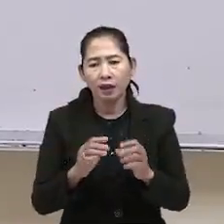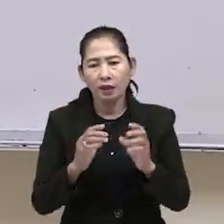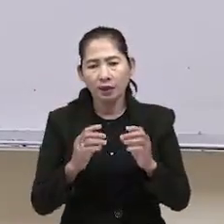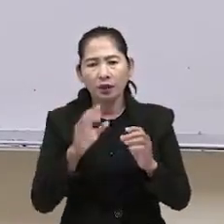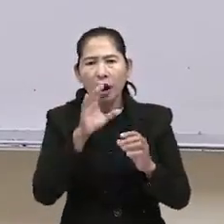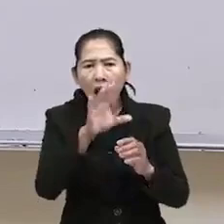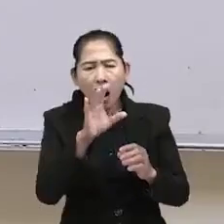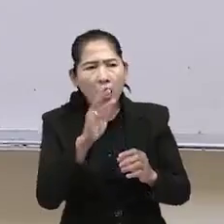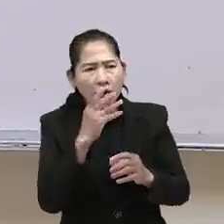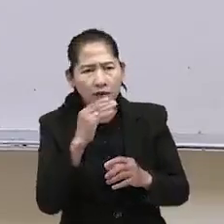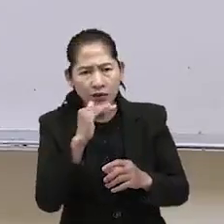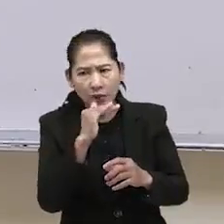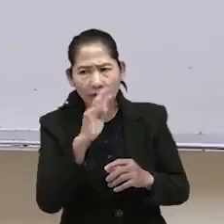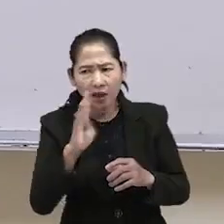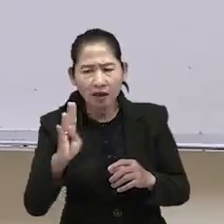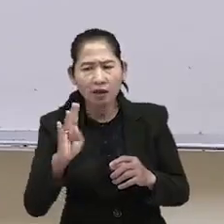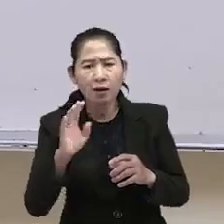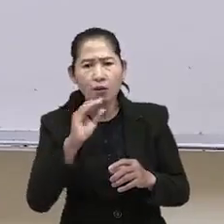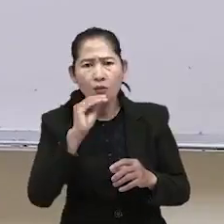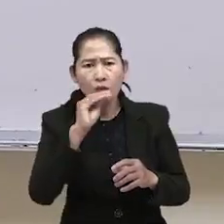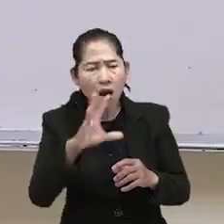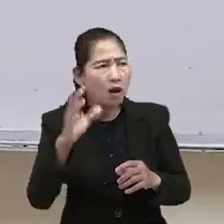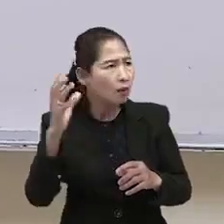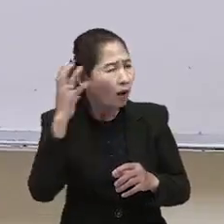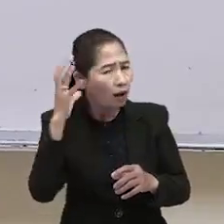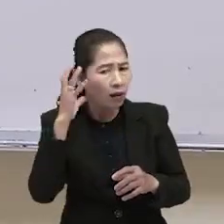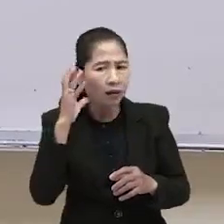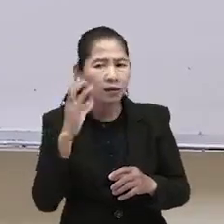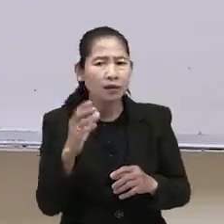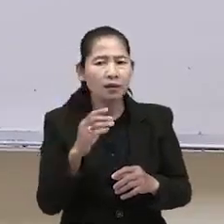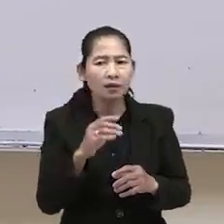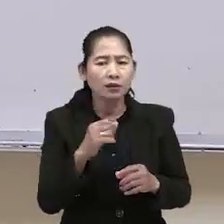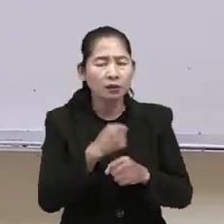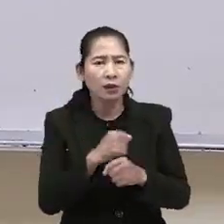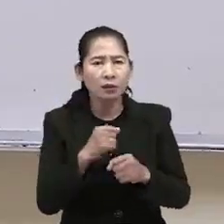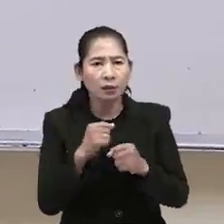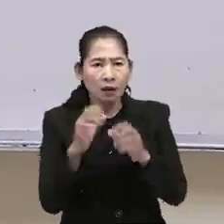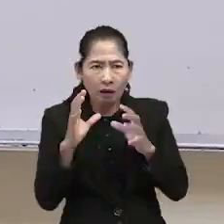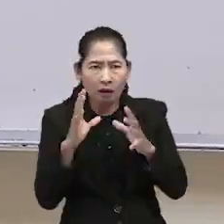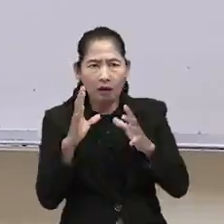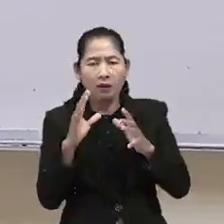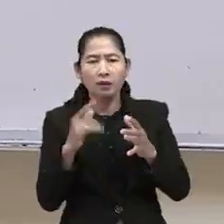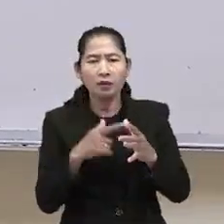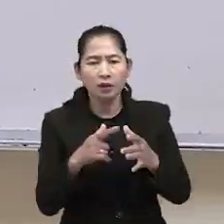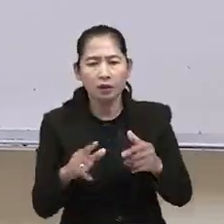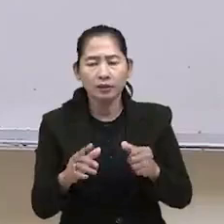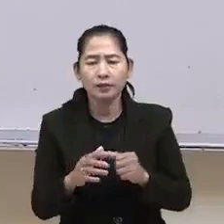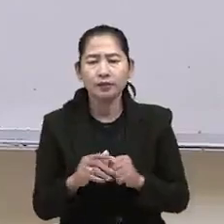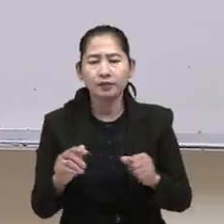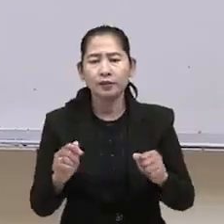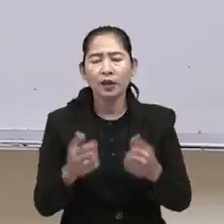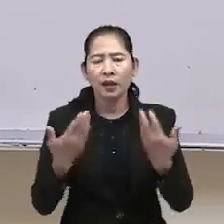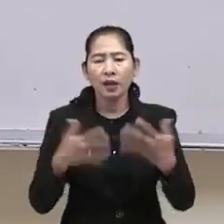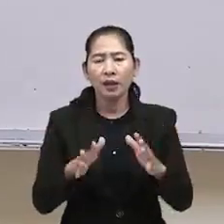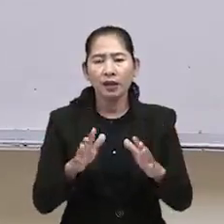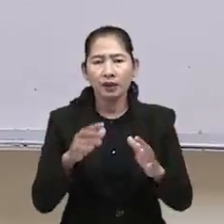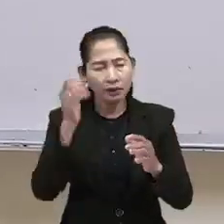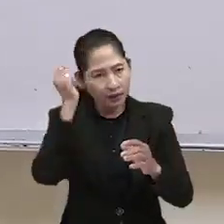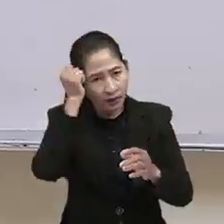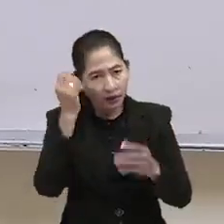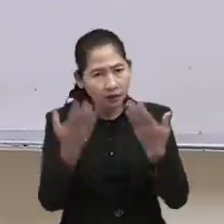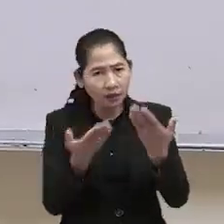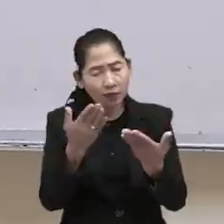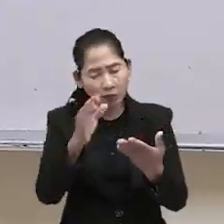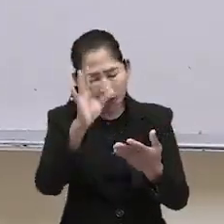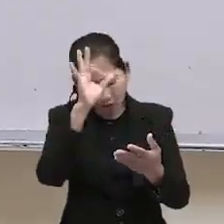ចវាស្រែកទៅខ្លាំងហ៎ស្រែកមកវ៉ាស់ទៅផ្អើលគេអត់ចាស្រែកទៅធ្វើឲ្យគេញាក់សាច់អ្នកដតីទៀតចាហើយវានឹងចេះឬក៏ល្ង